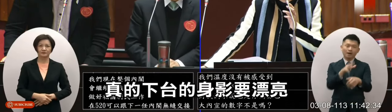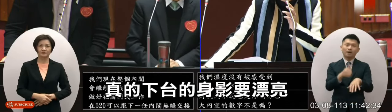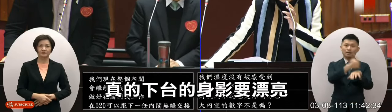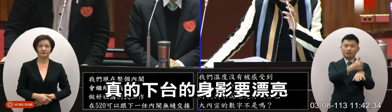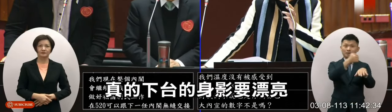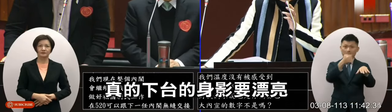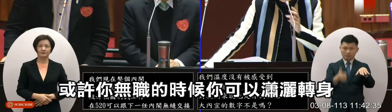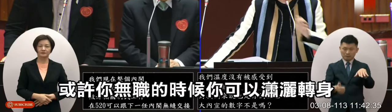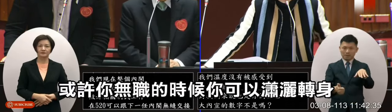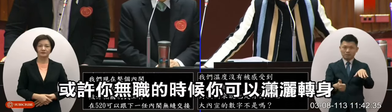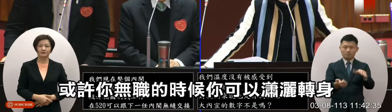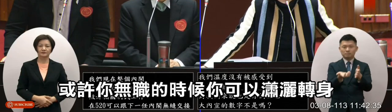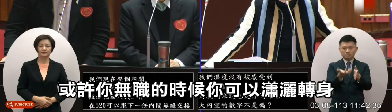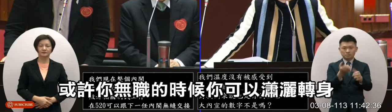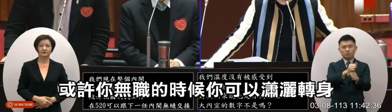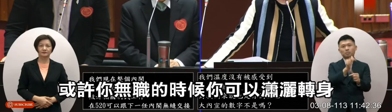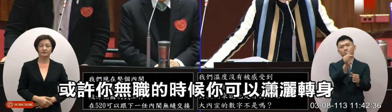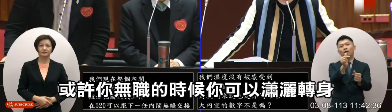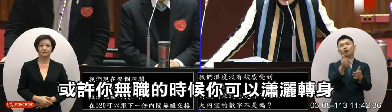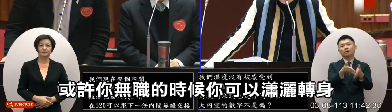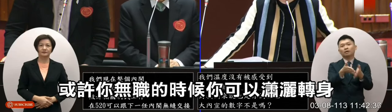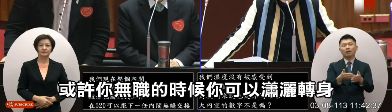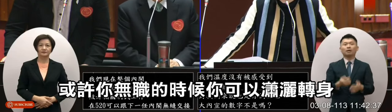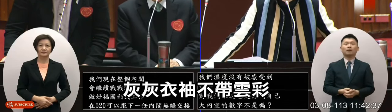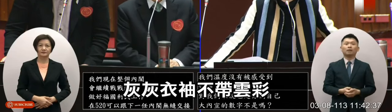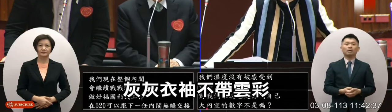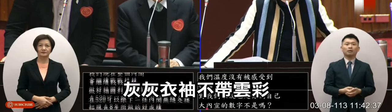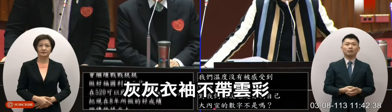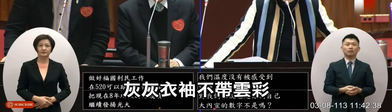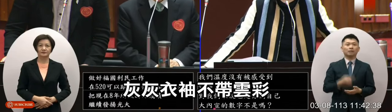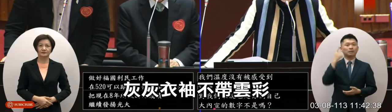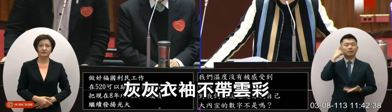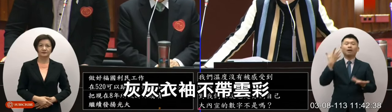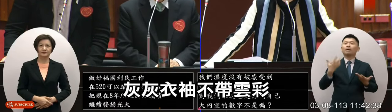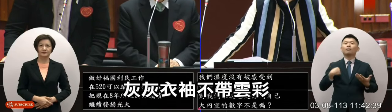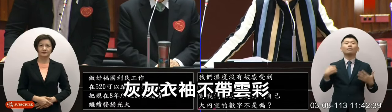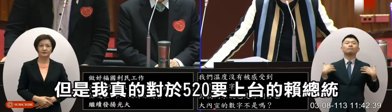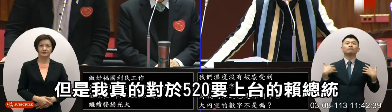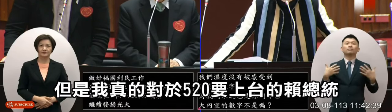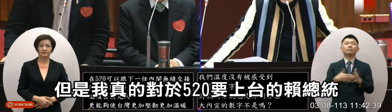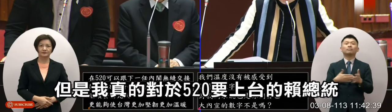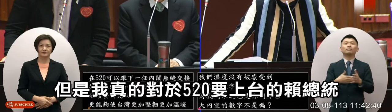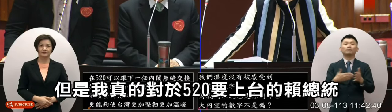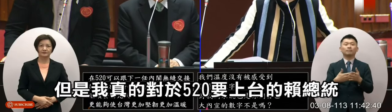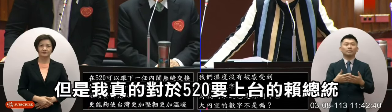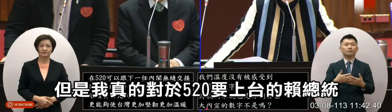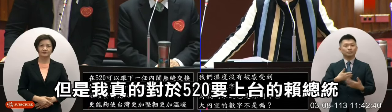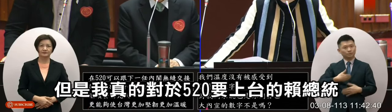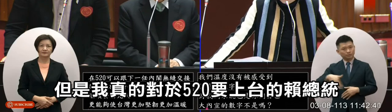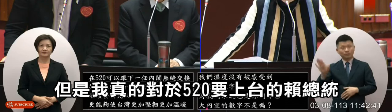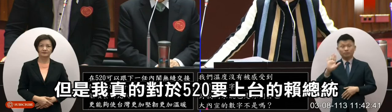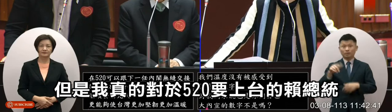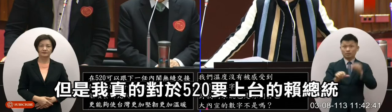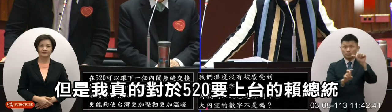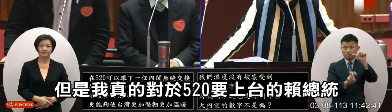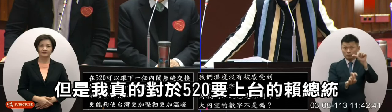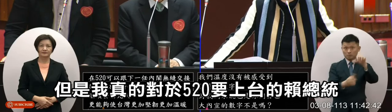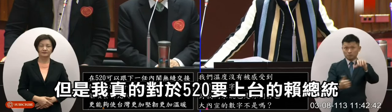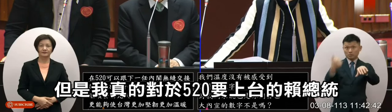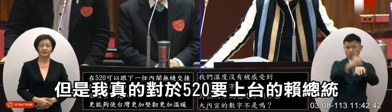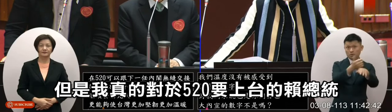影要漂亮，或许你59的时候你可以潇洒转身挥挥衣袖不带云彩，但是呢，我真的对于520要上台